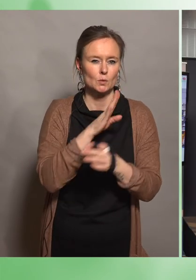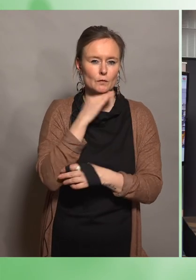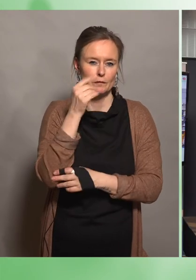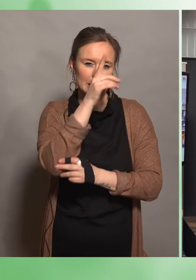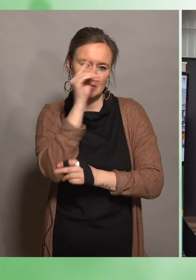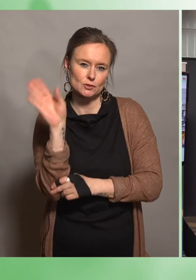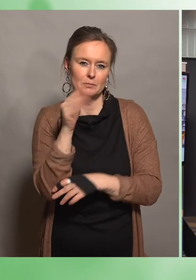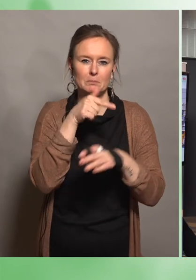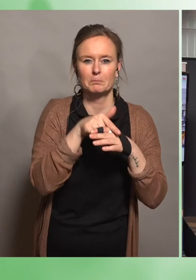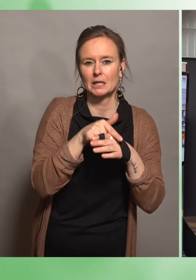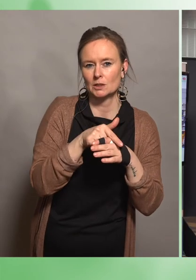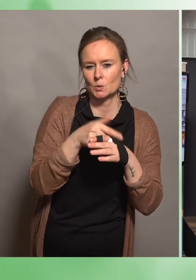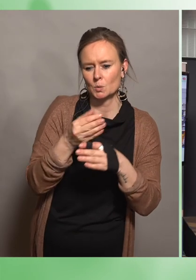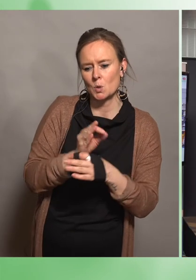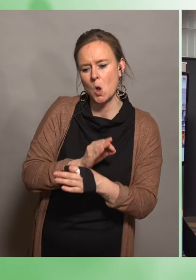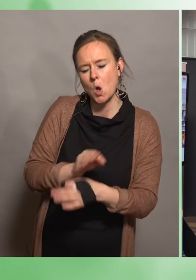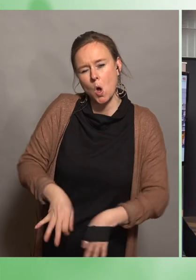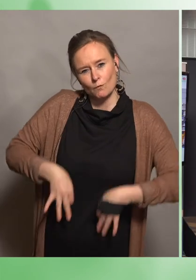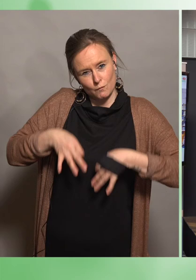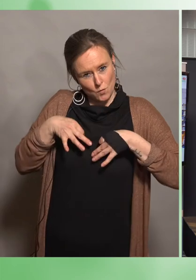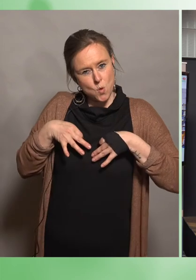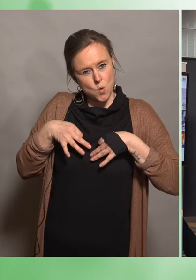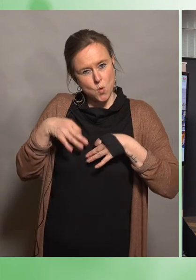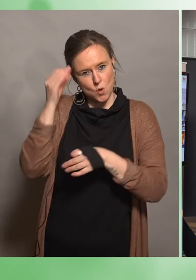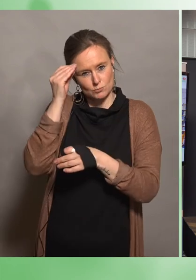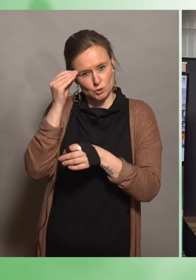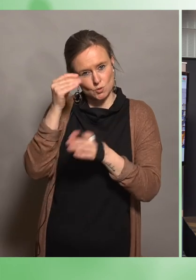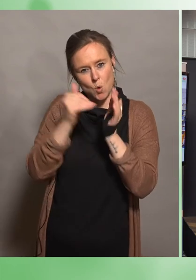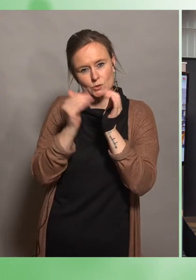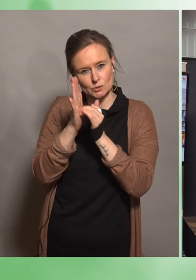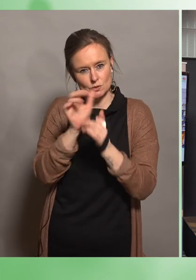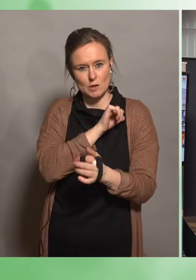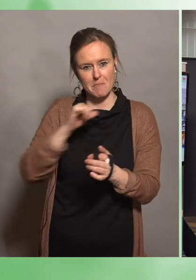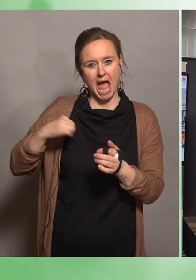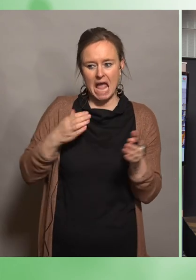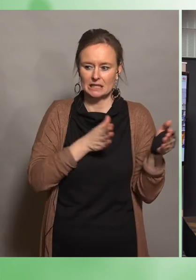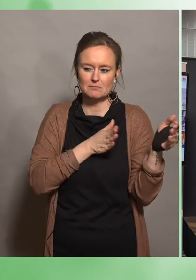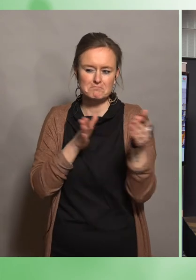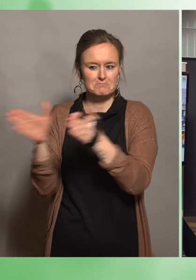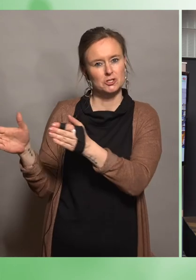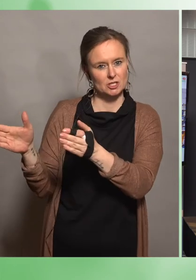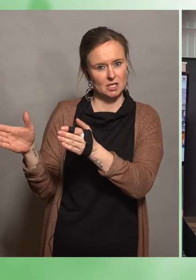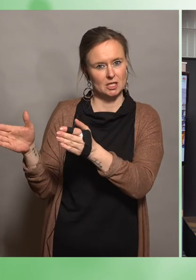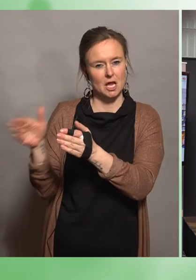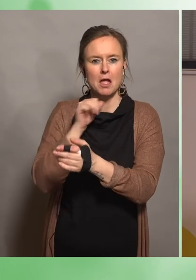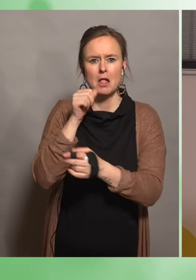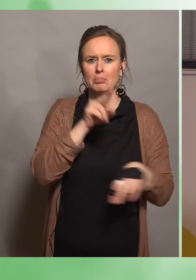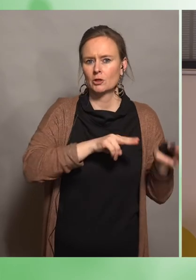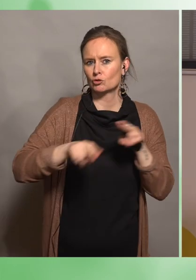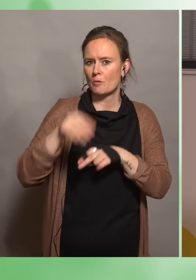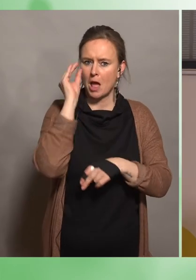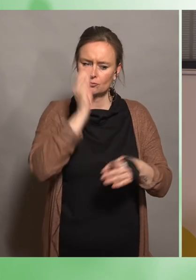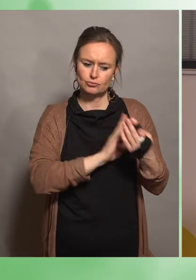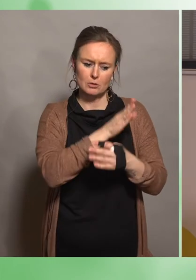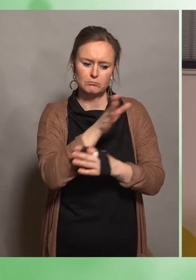mit Behinderung relativ früh schon im Schulsystem in eine eigene Schiene zu lenken, dass die nicht in die regulären Schulen gehen und